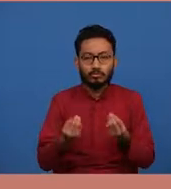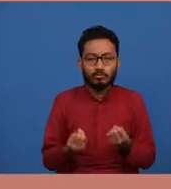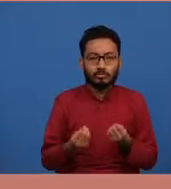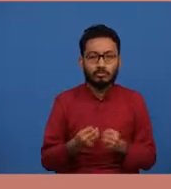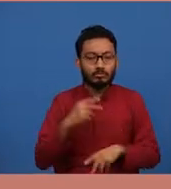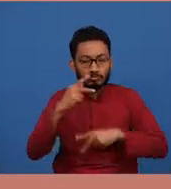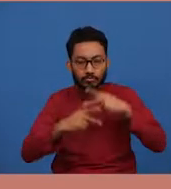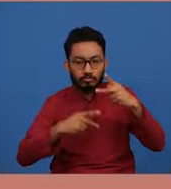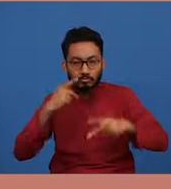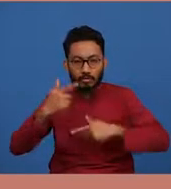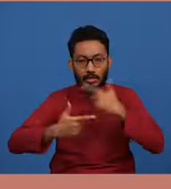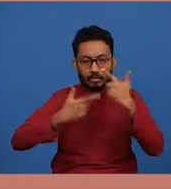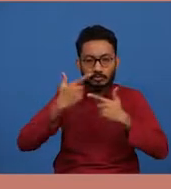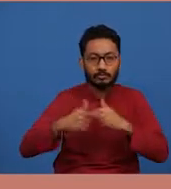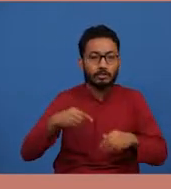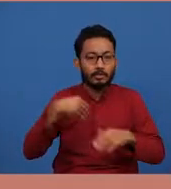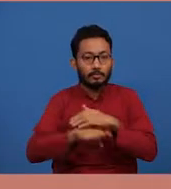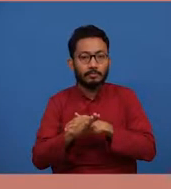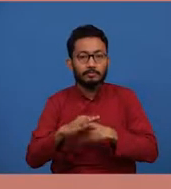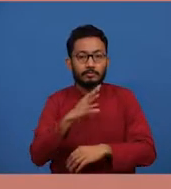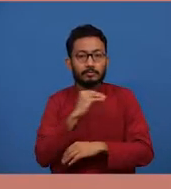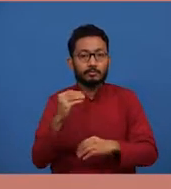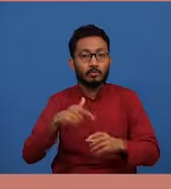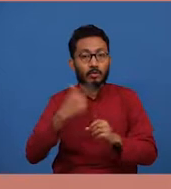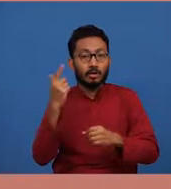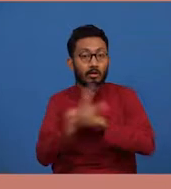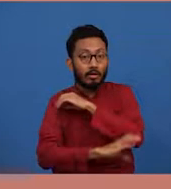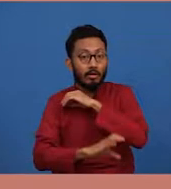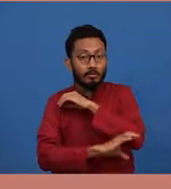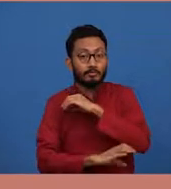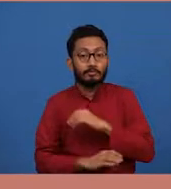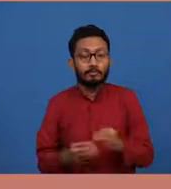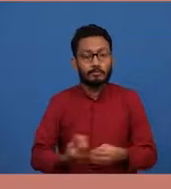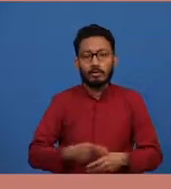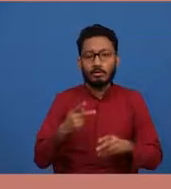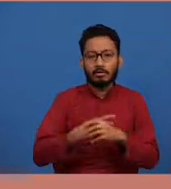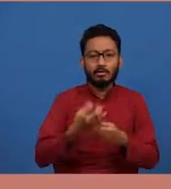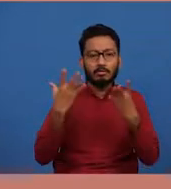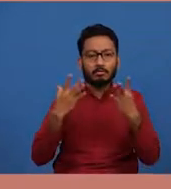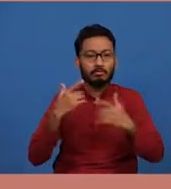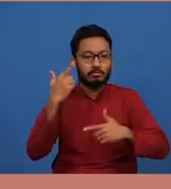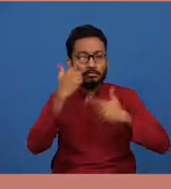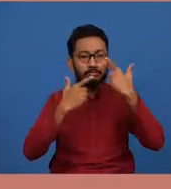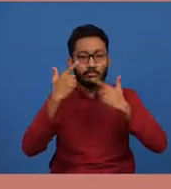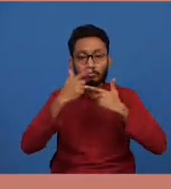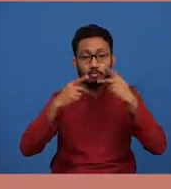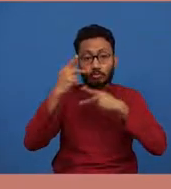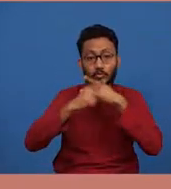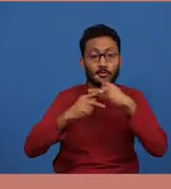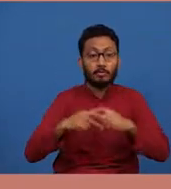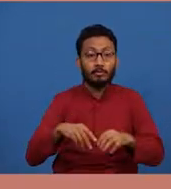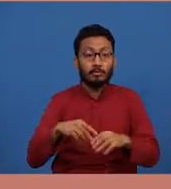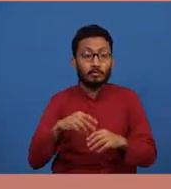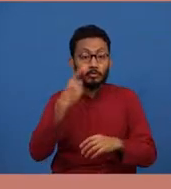dalam dan luar negara. Kebanyakan pengunjung tertarik akan kecantikan Rama-Rama